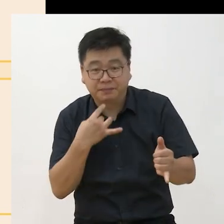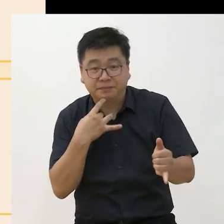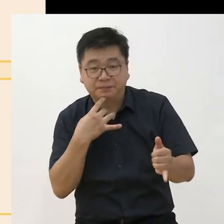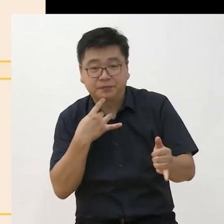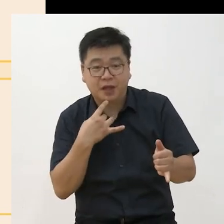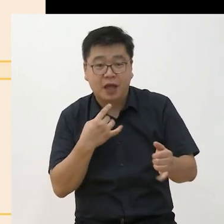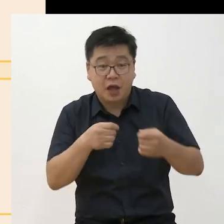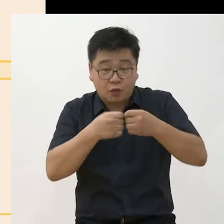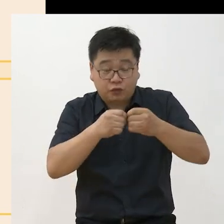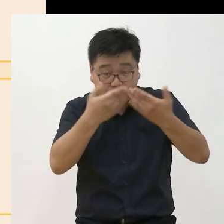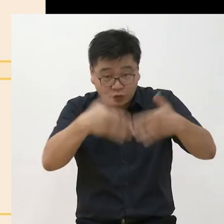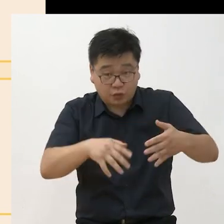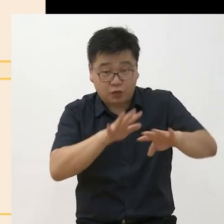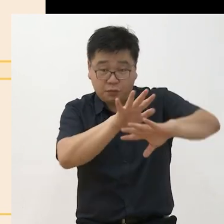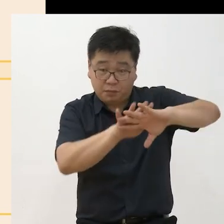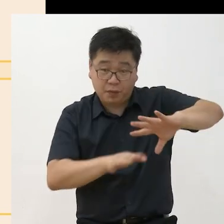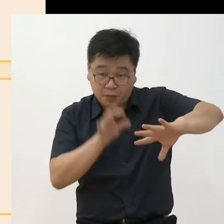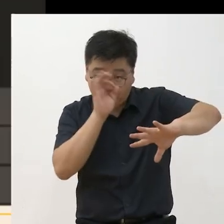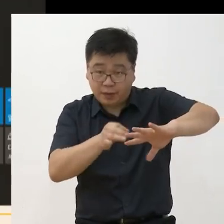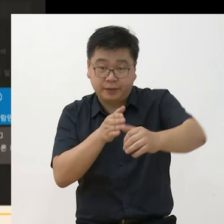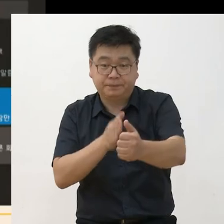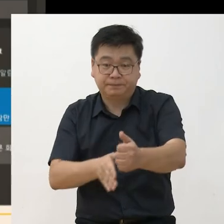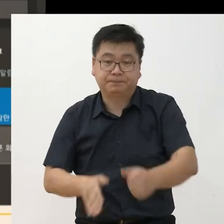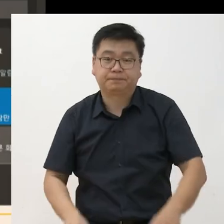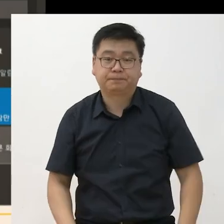표에 나와 있는 내용을 좀 참고해 주시면 되겠습니다.